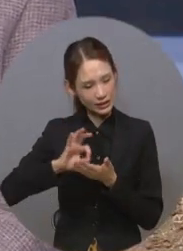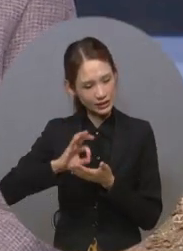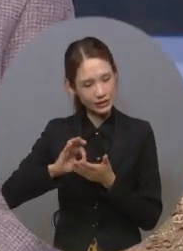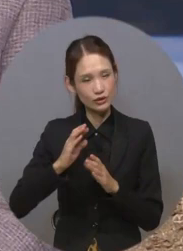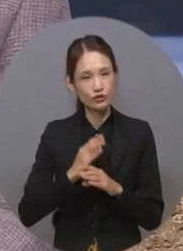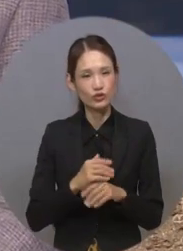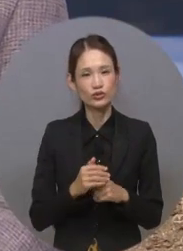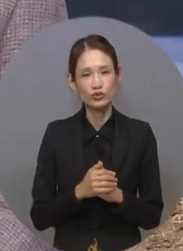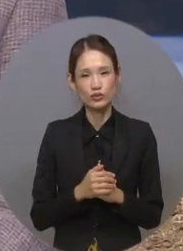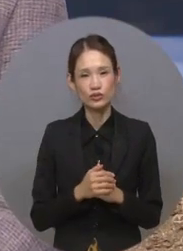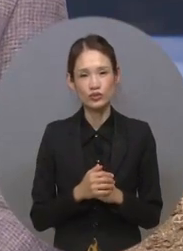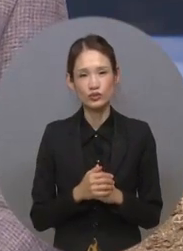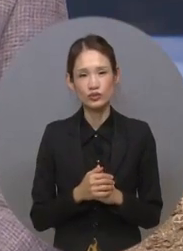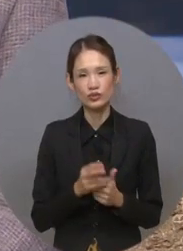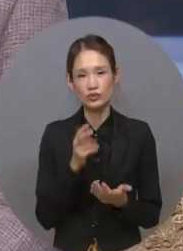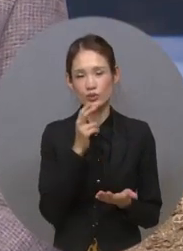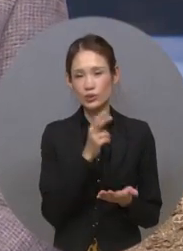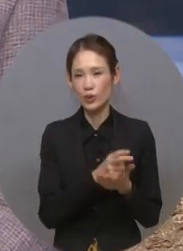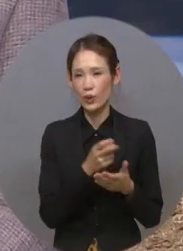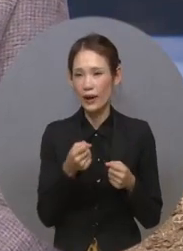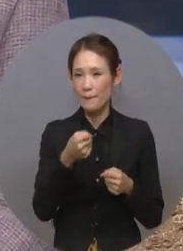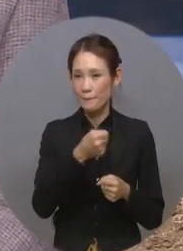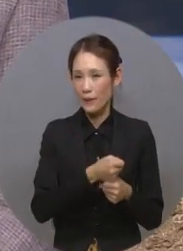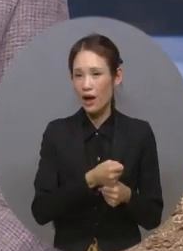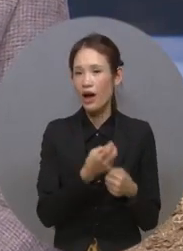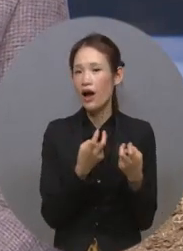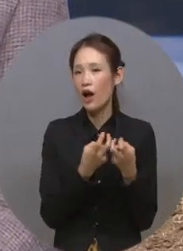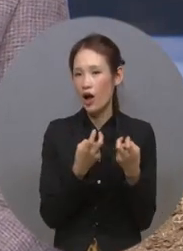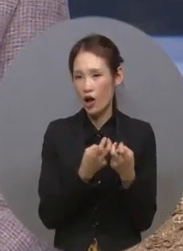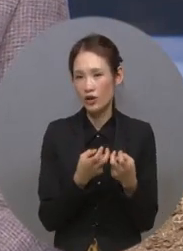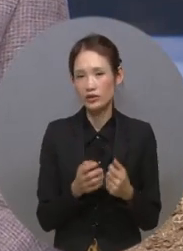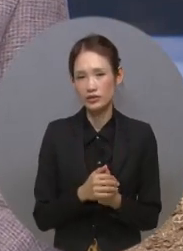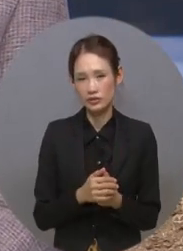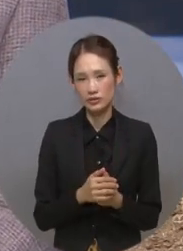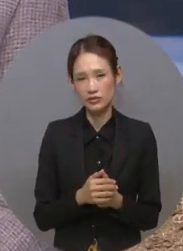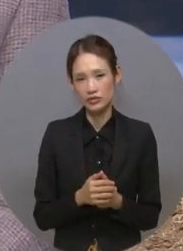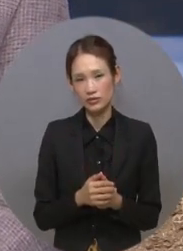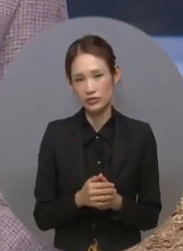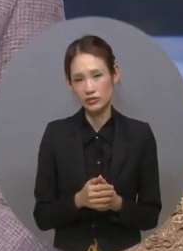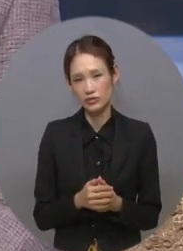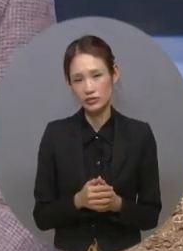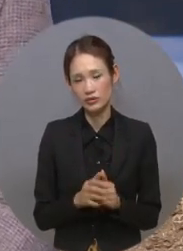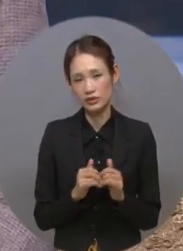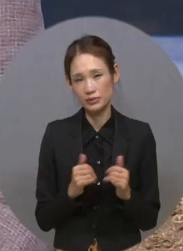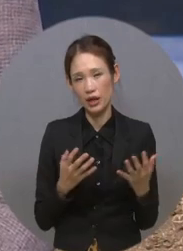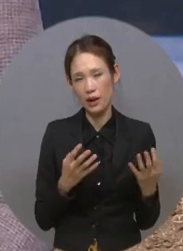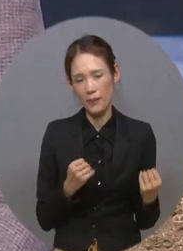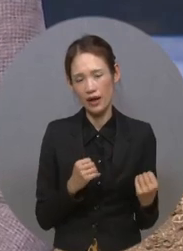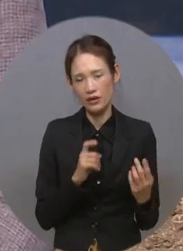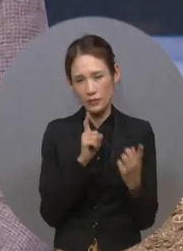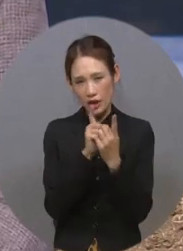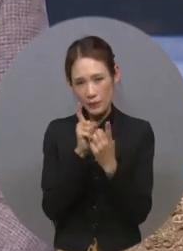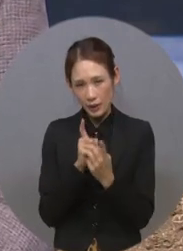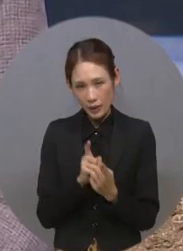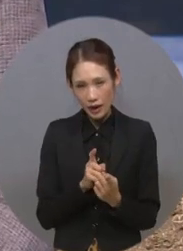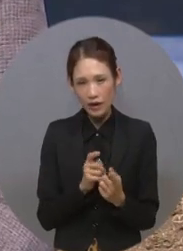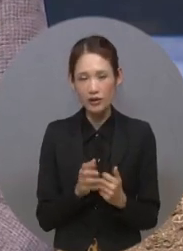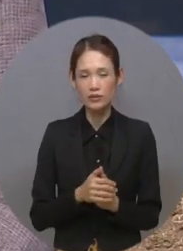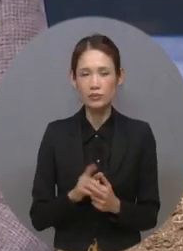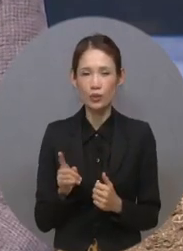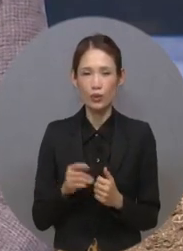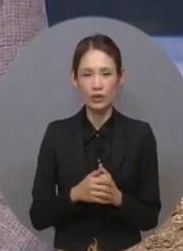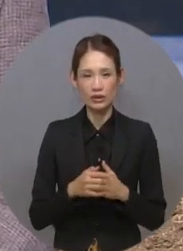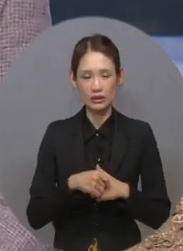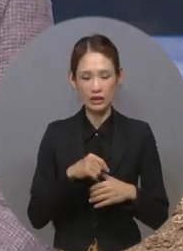조례는 네. 어떻게 처음에 만들게 되셨나요? 일단은 저희들이 그래요. 이렇게 시민들을 많이 접하다 보면 네. 접하다